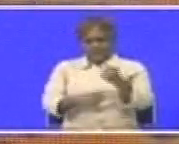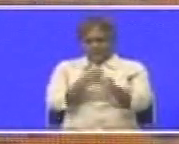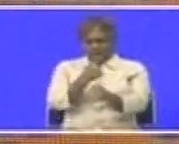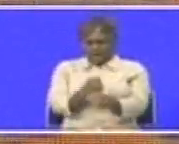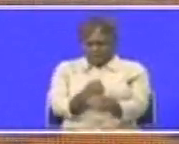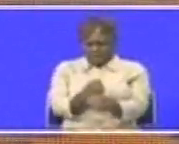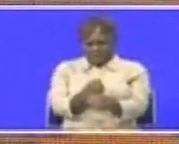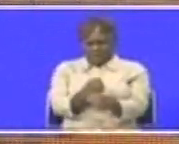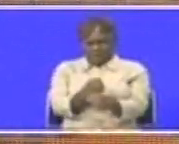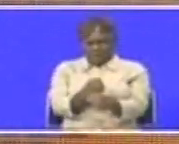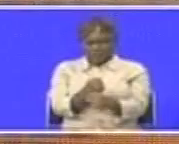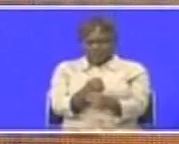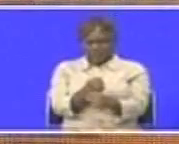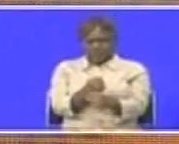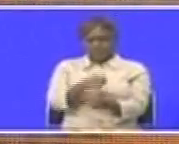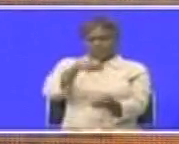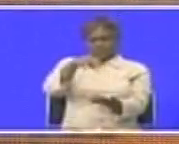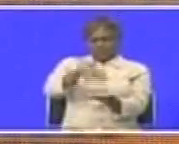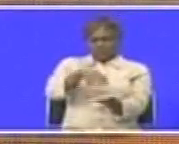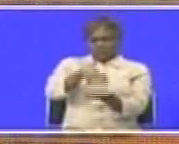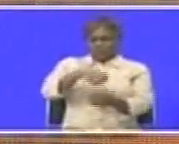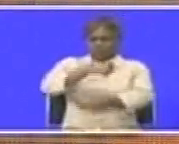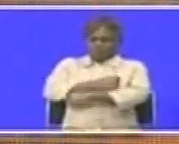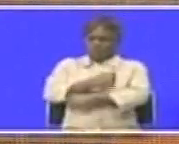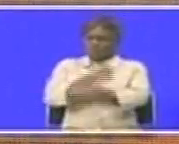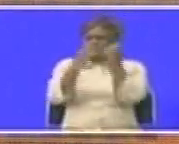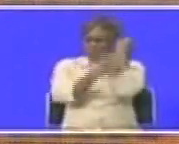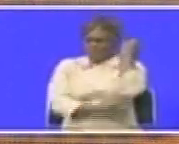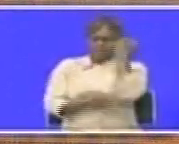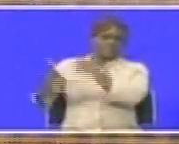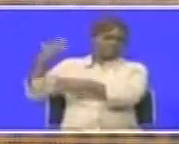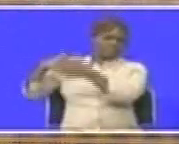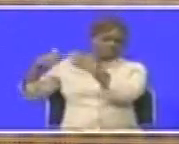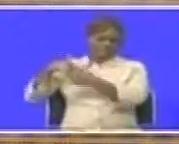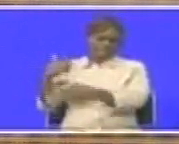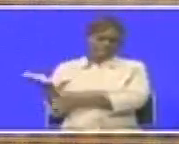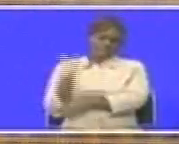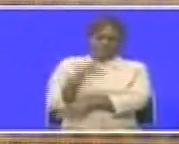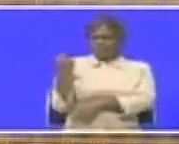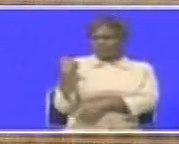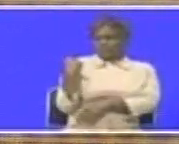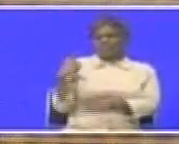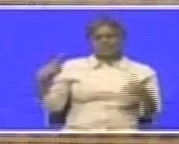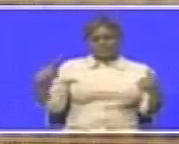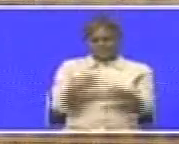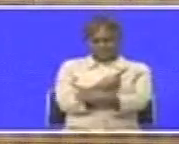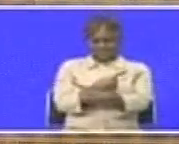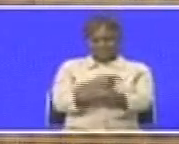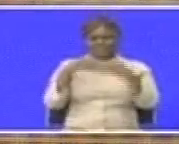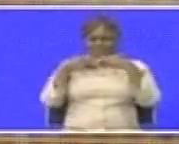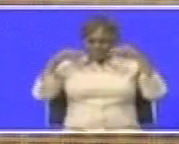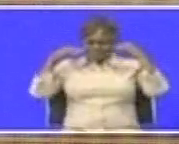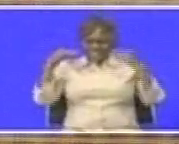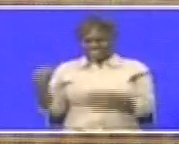iliyopita nilikuwa kata ya Bamba, ambapo hali ya shule hiyo ilikuwa yakusikitisha. Nilirejea huko juzi na tofauti iliyokuwepo ni tabasamu